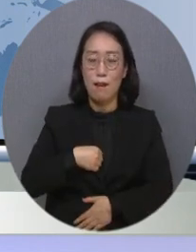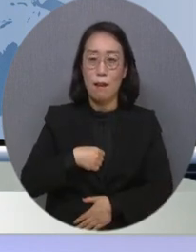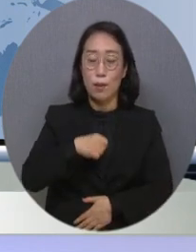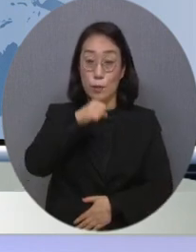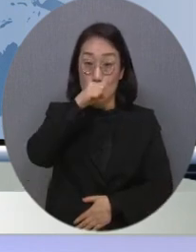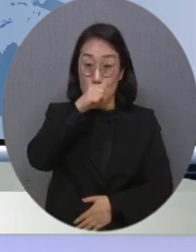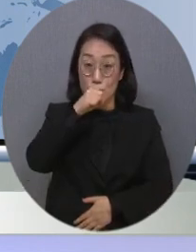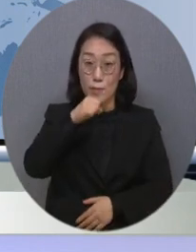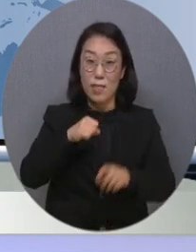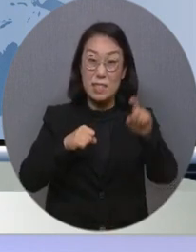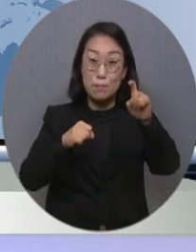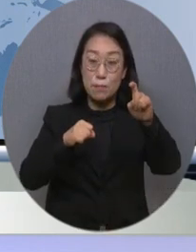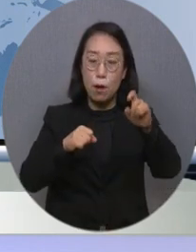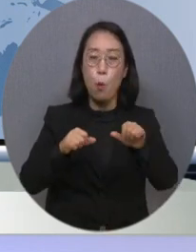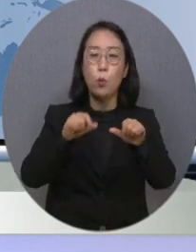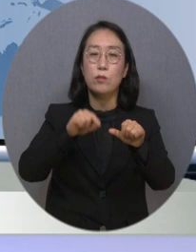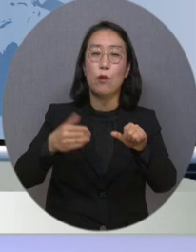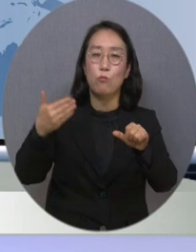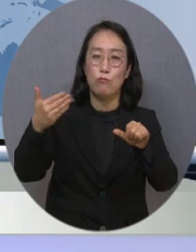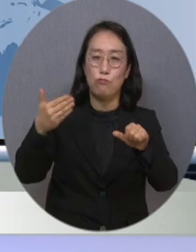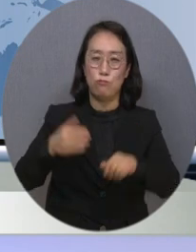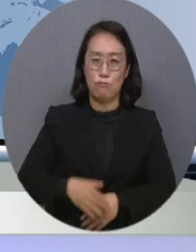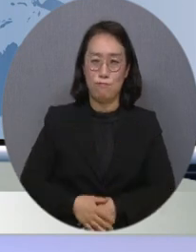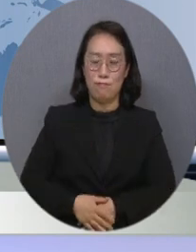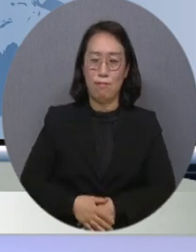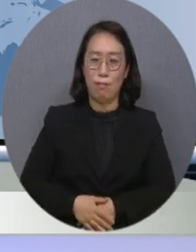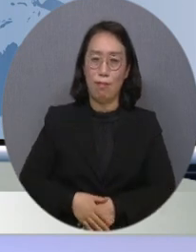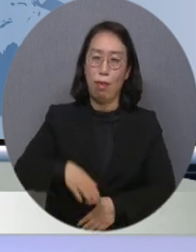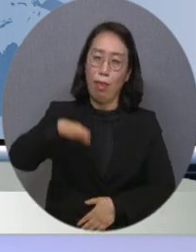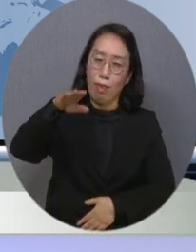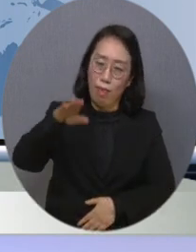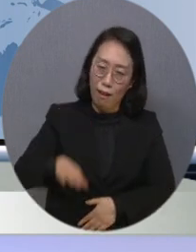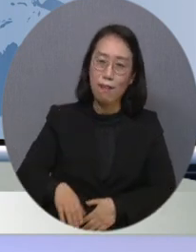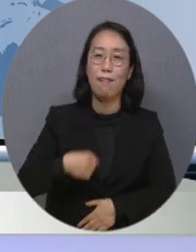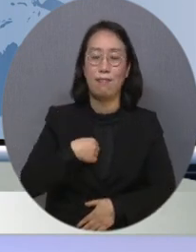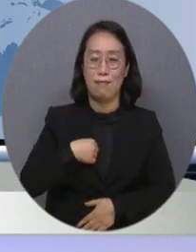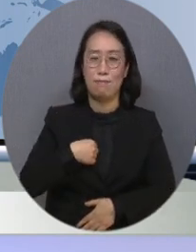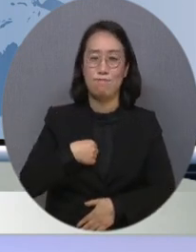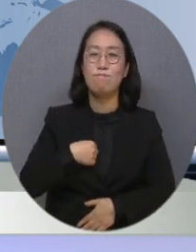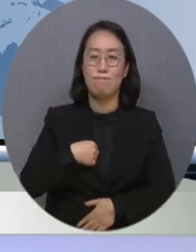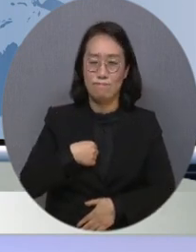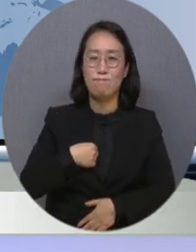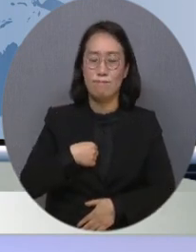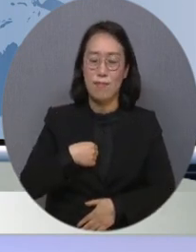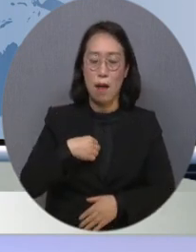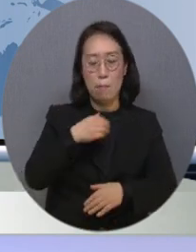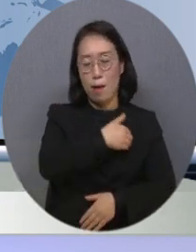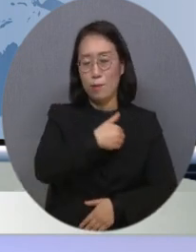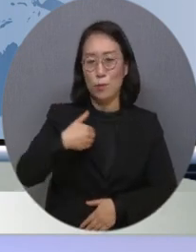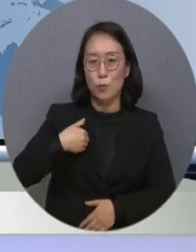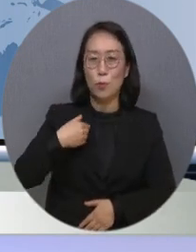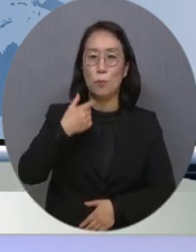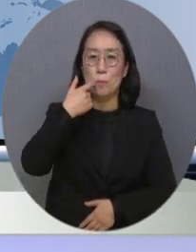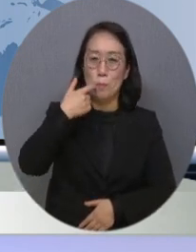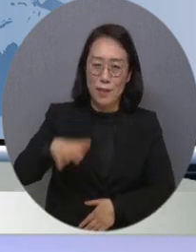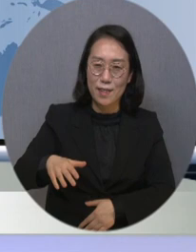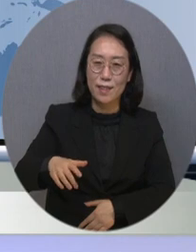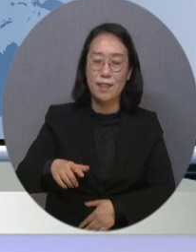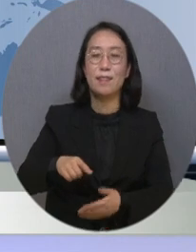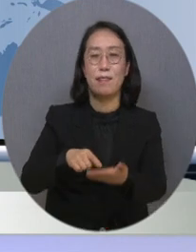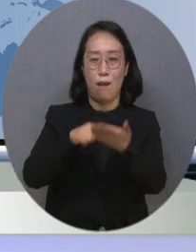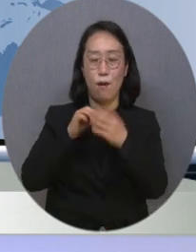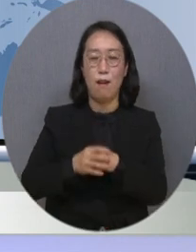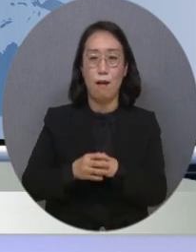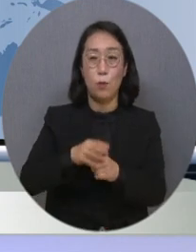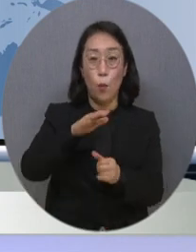만점에 5.9점으로 OECD 국가 중 뒤에서 세 번째 하위권에 머무르고 있는 것으로 드러났습니다.